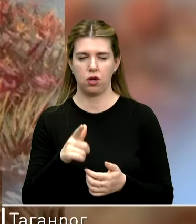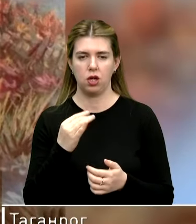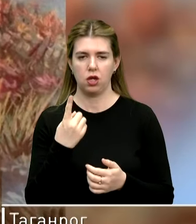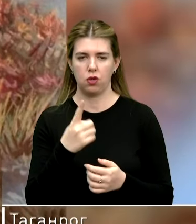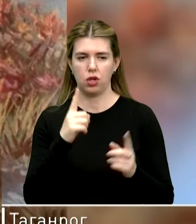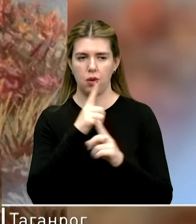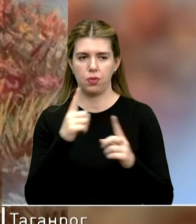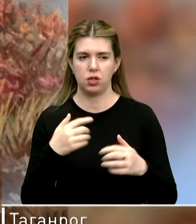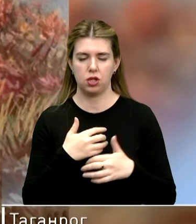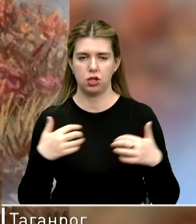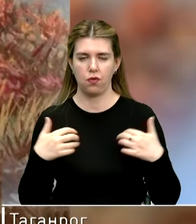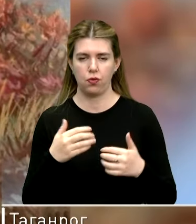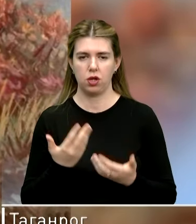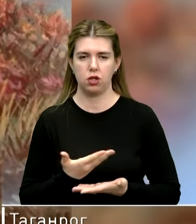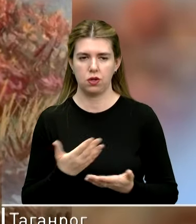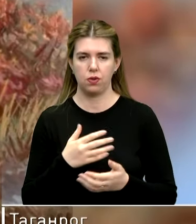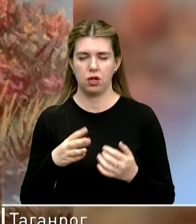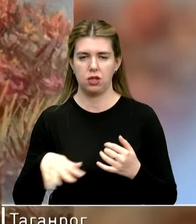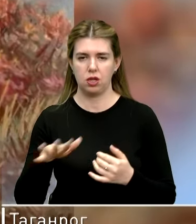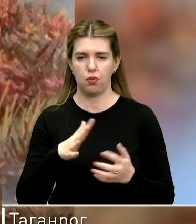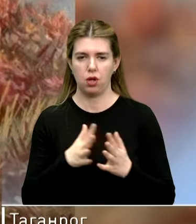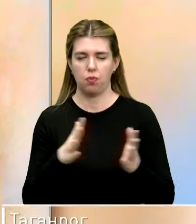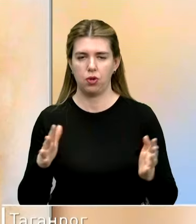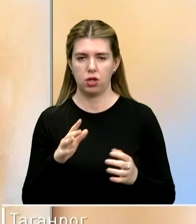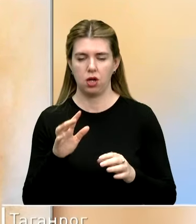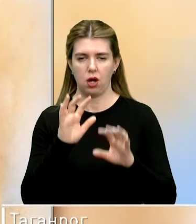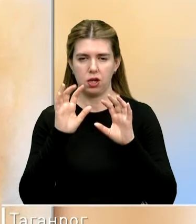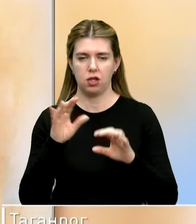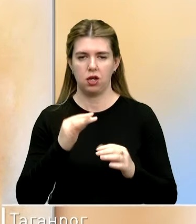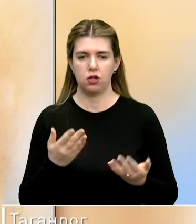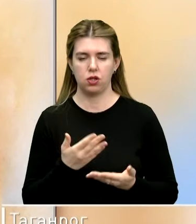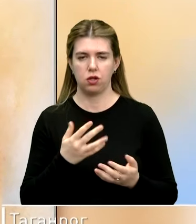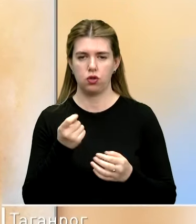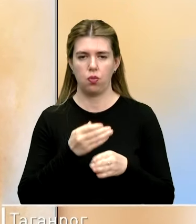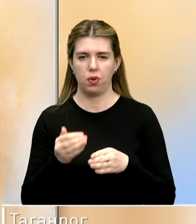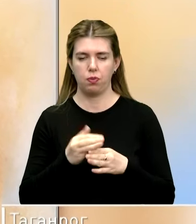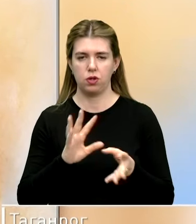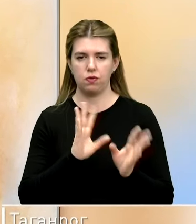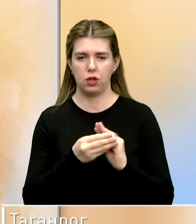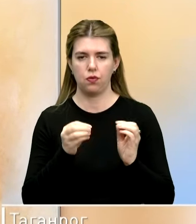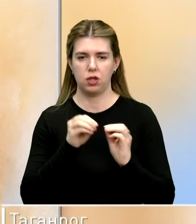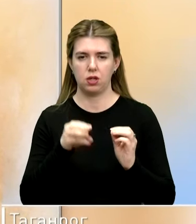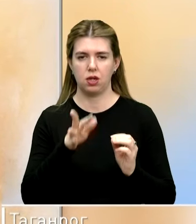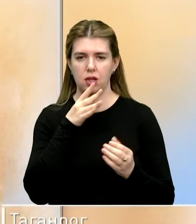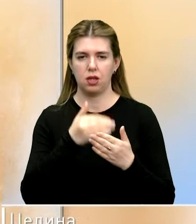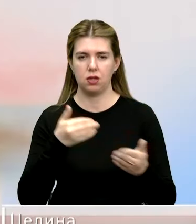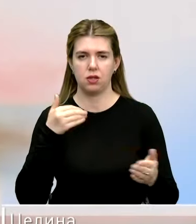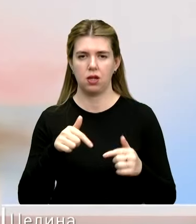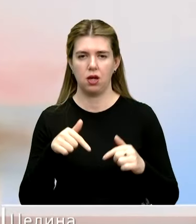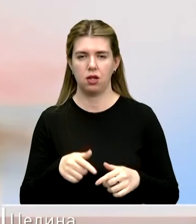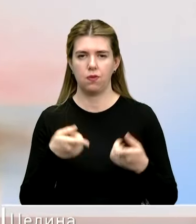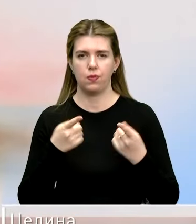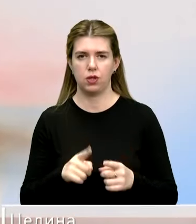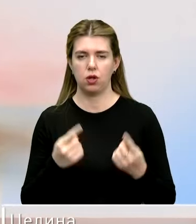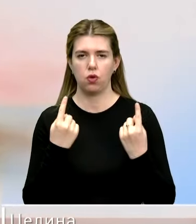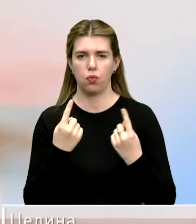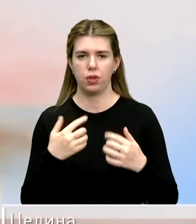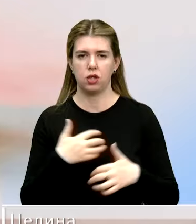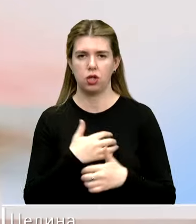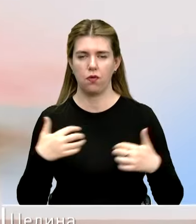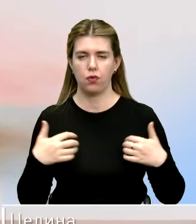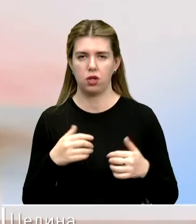один удивительный зверь, обитавший на донских землях – большерогий олень. Он жил уже чуть позже, всего 10 тысяч лет назад. Это поистине